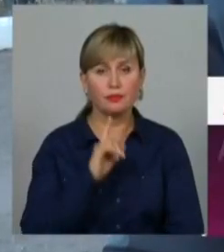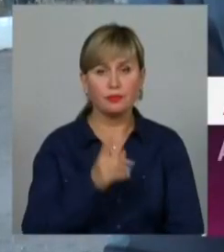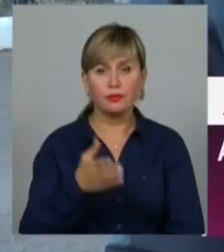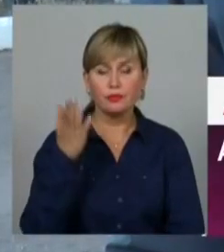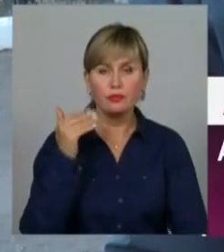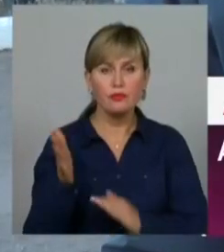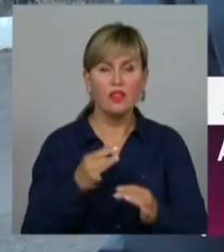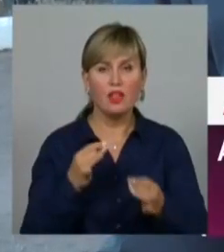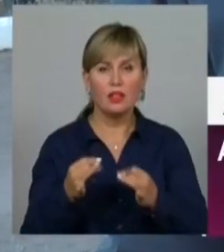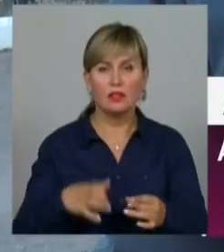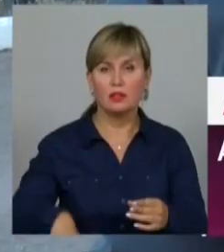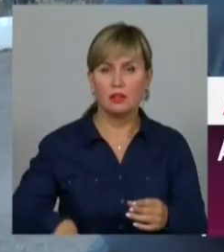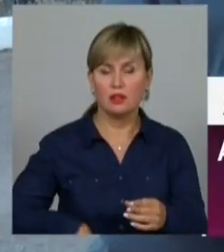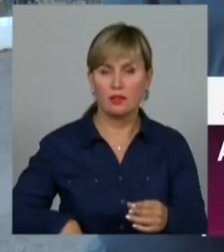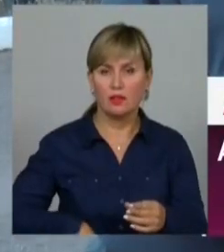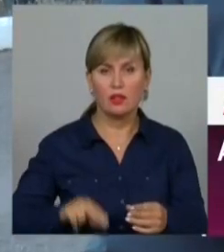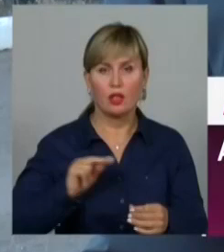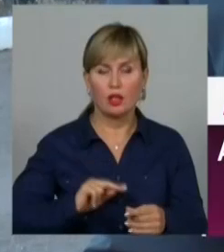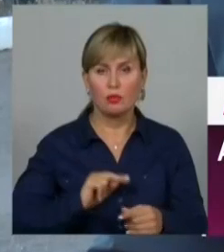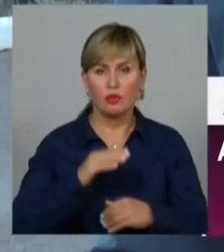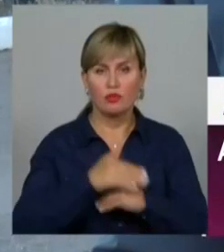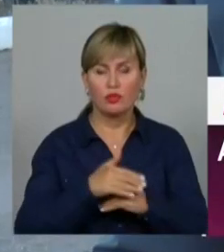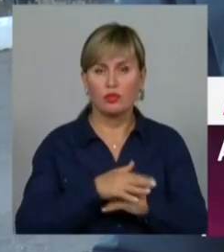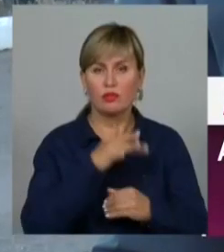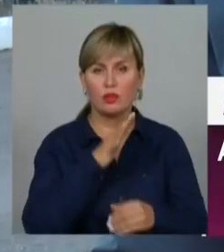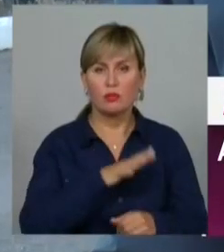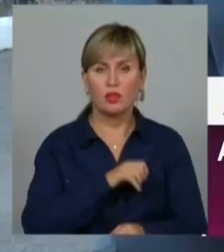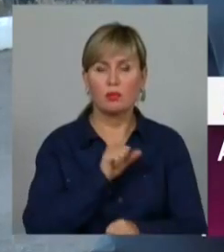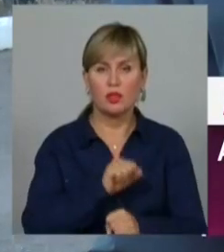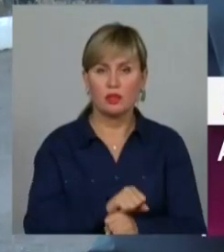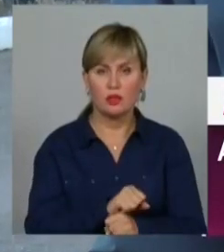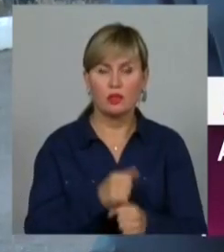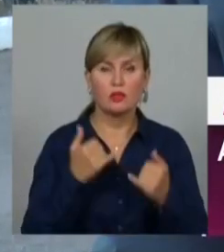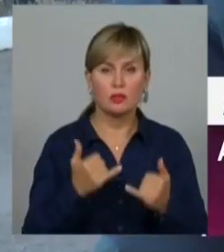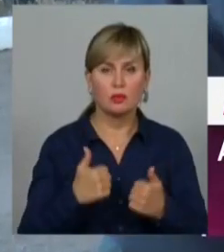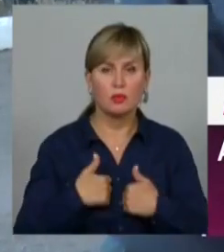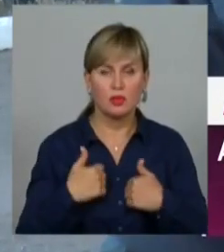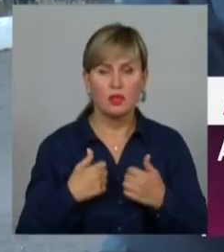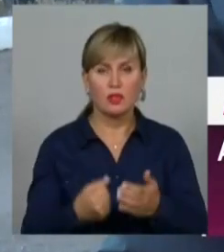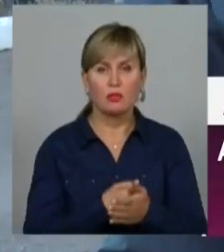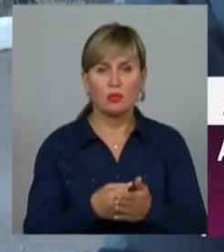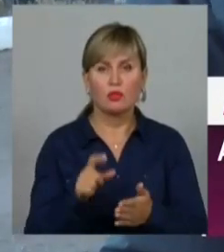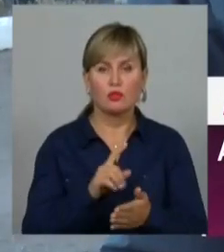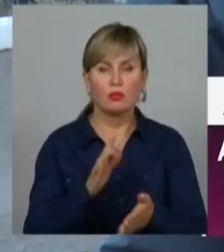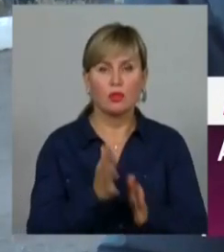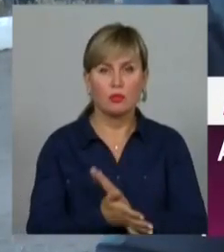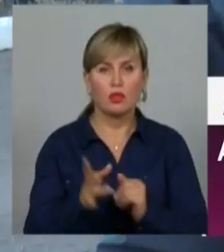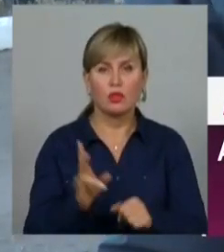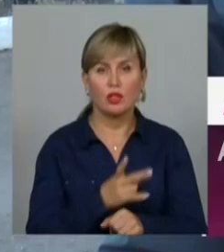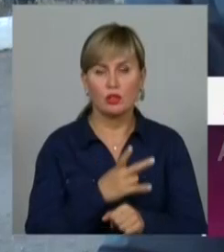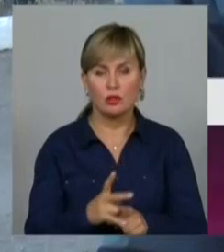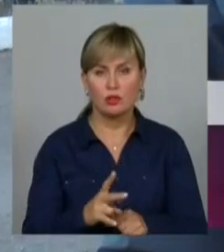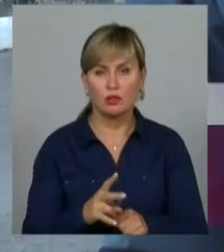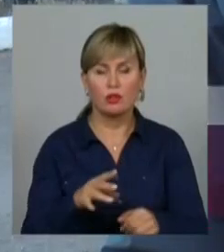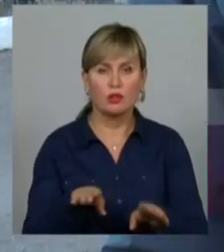после разговора с директором элеватора, работа в вечернее время была приостановлена. Теперь постараемся добиться, чтобы отменили ночную смену.